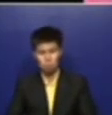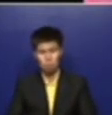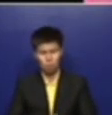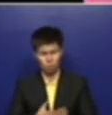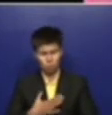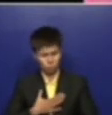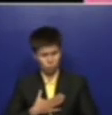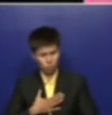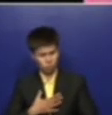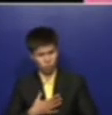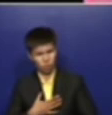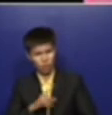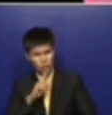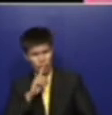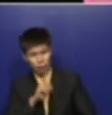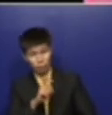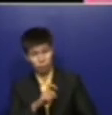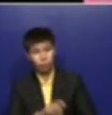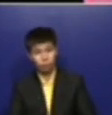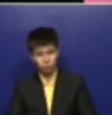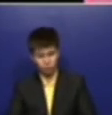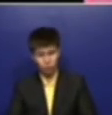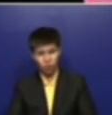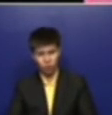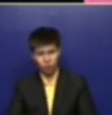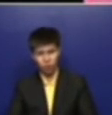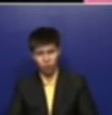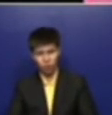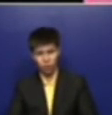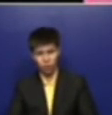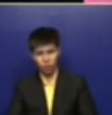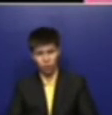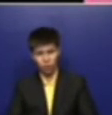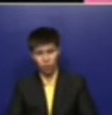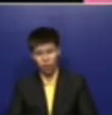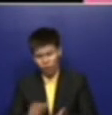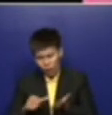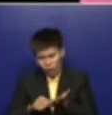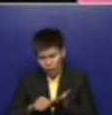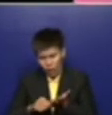าข้อเสนอในการแก้ไขรัฐธรรมนูญ